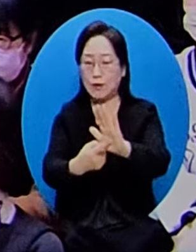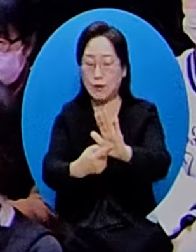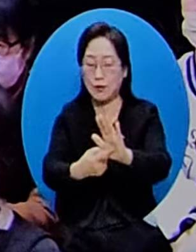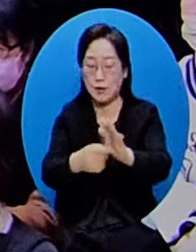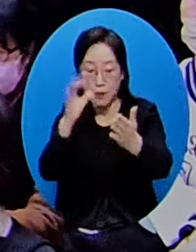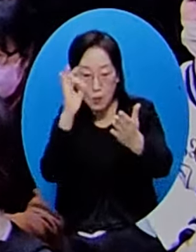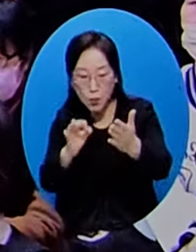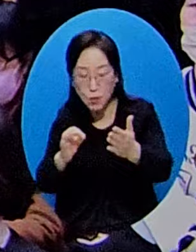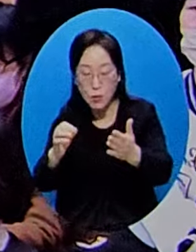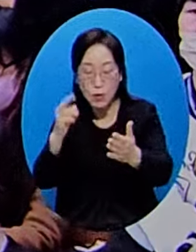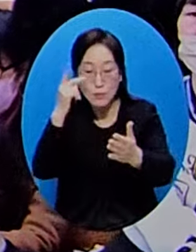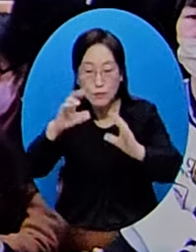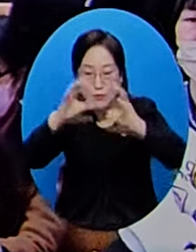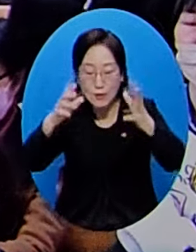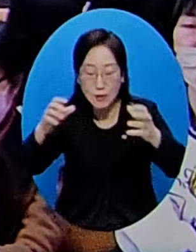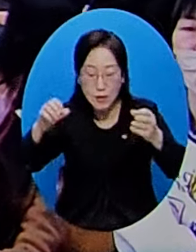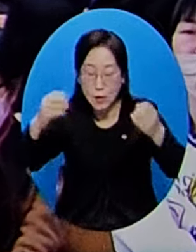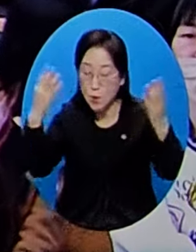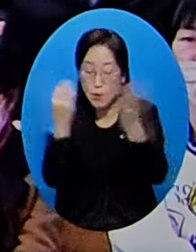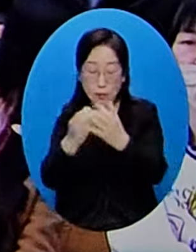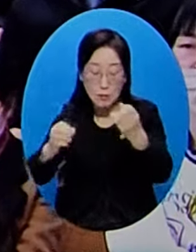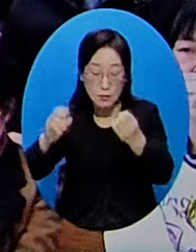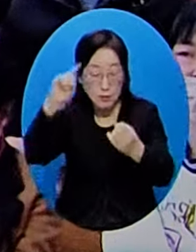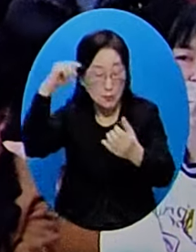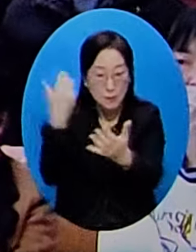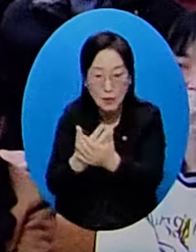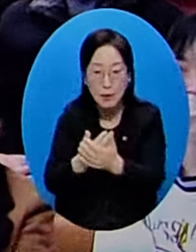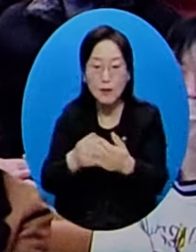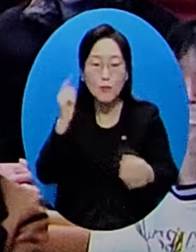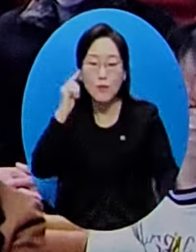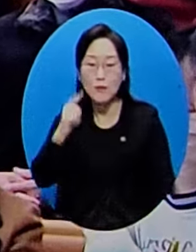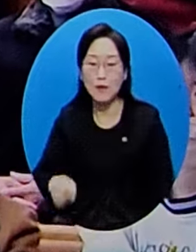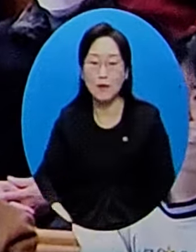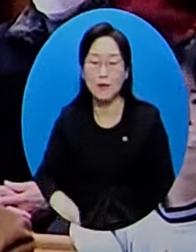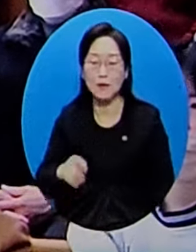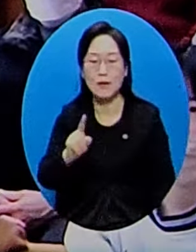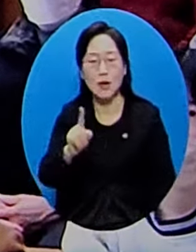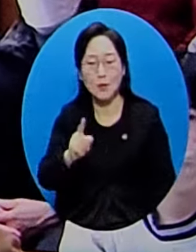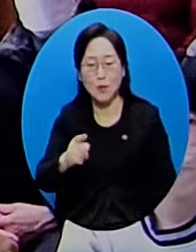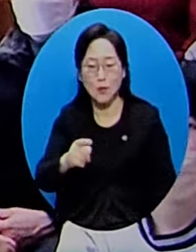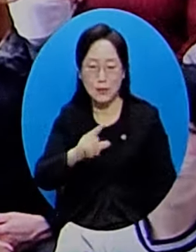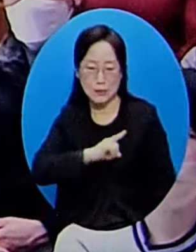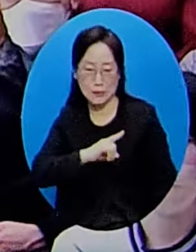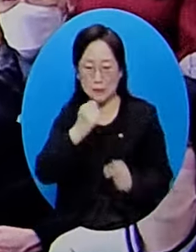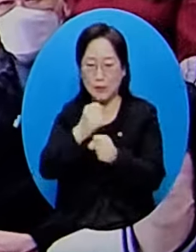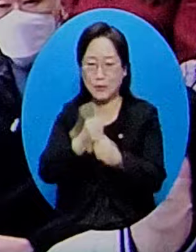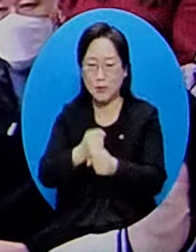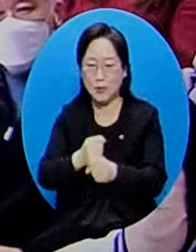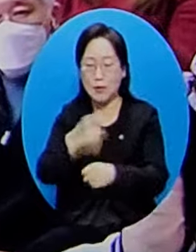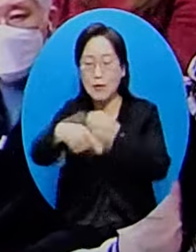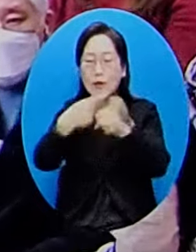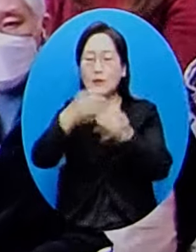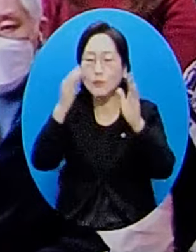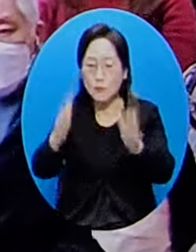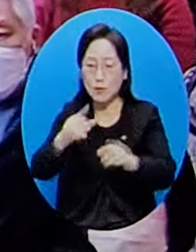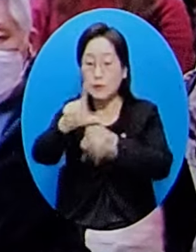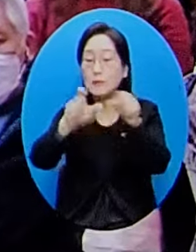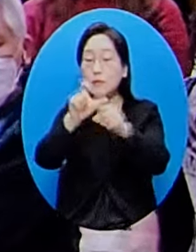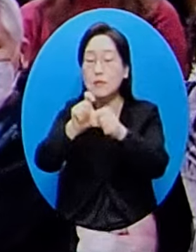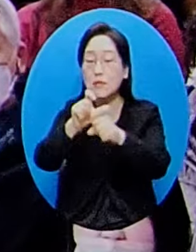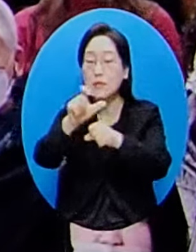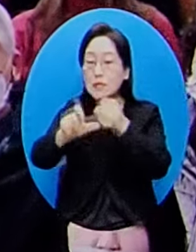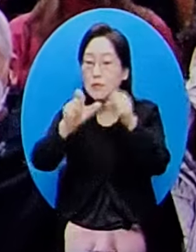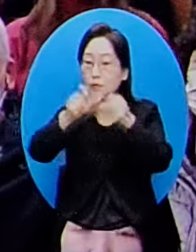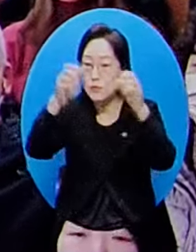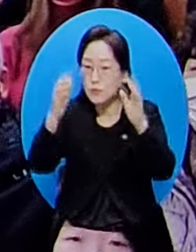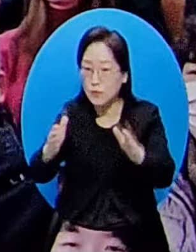발칵 뒤집혔습니다. 왜냐하면 뉴욕 컨설팅 회사라는 이름으로 매년 2,900회 이상 15년 동안